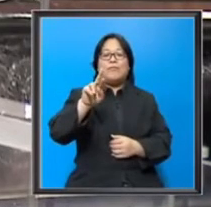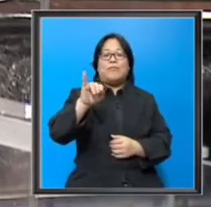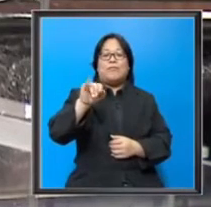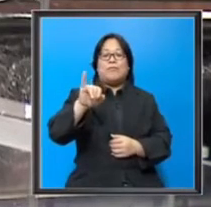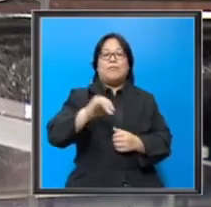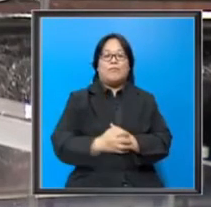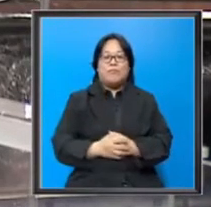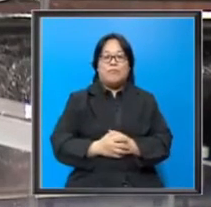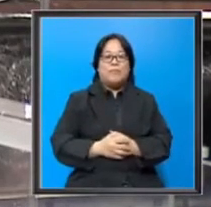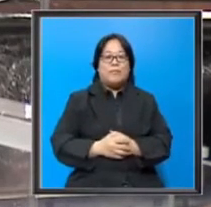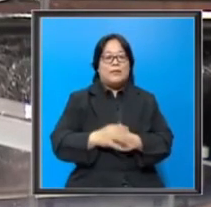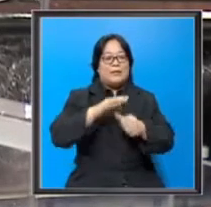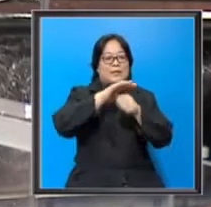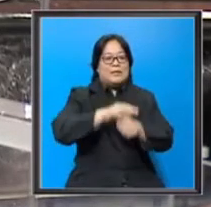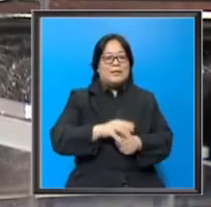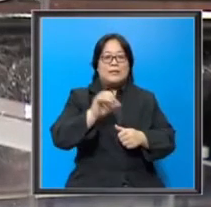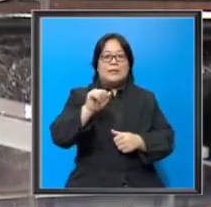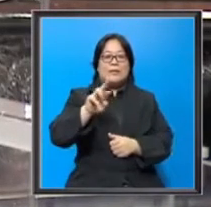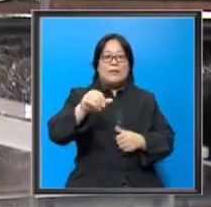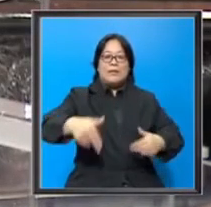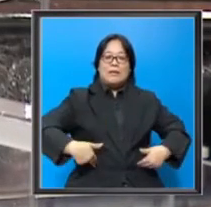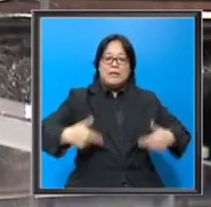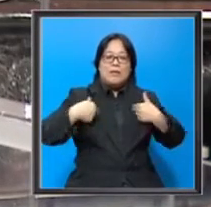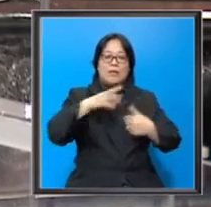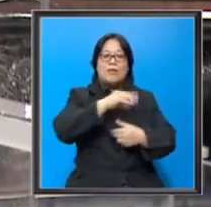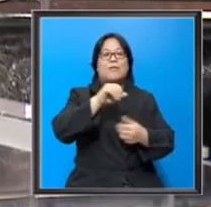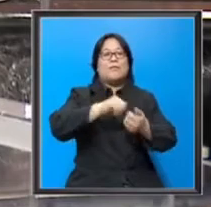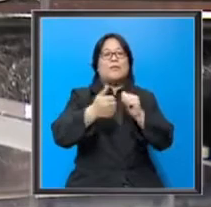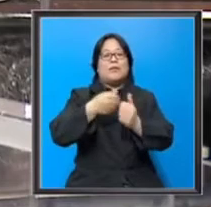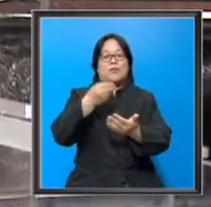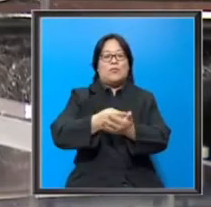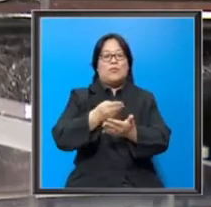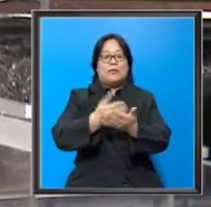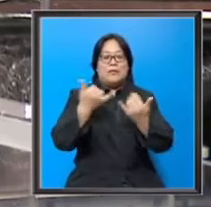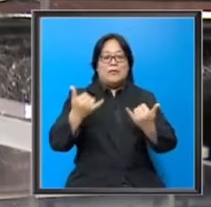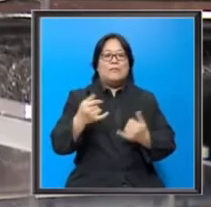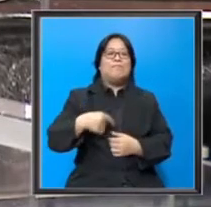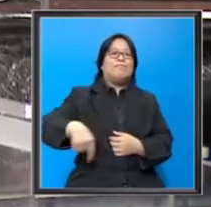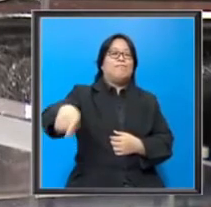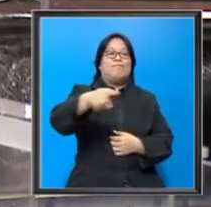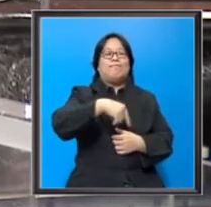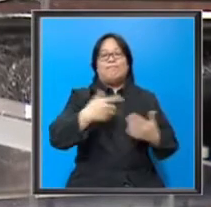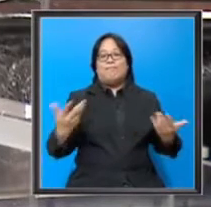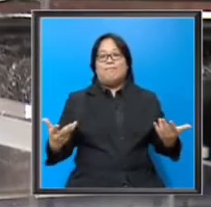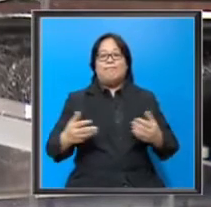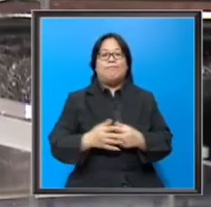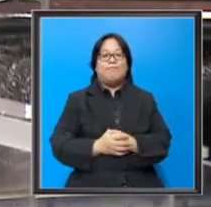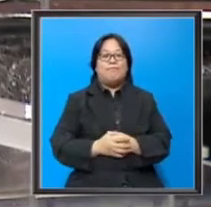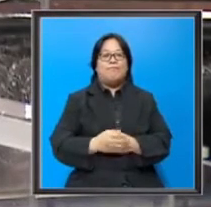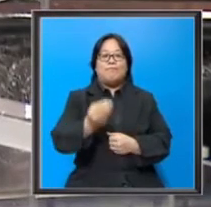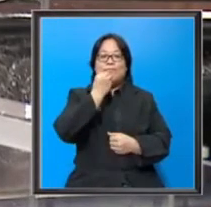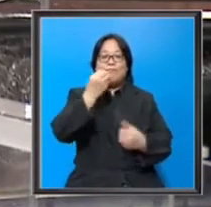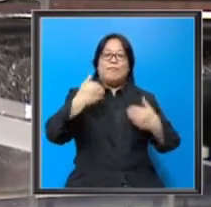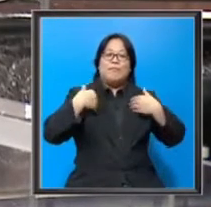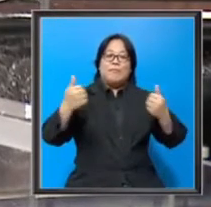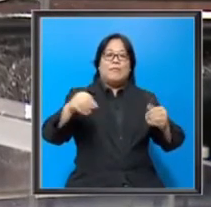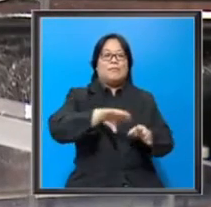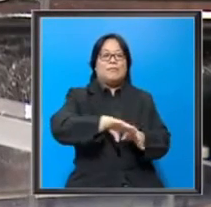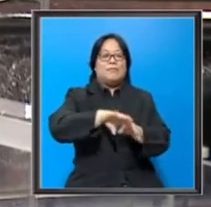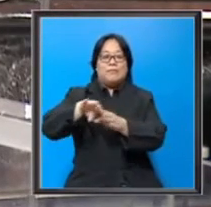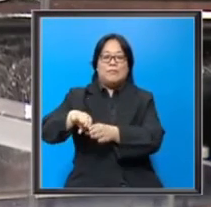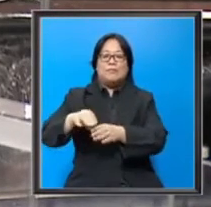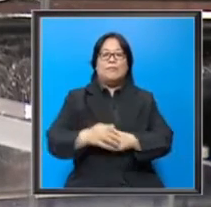tekan ask Oscar hidup serta faktor keuangan dan semakin terhimpit menyebabkan us Hai baik pemakan nasihat